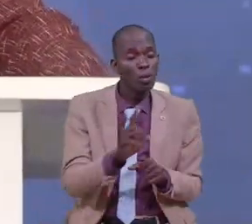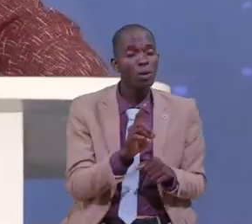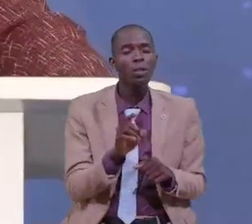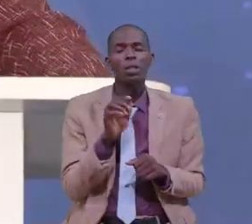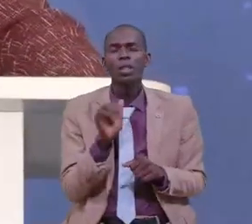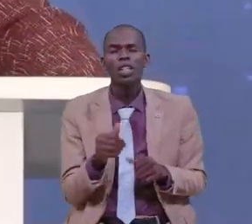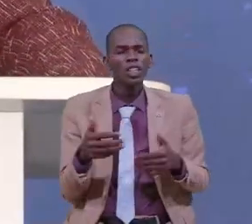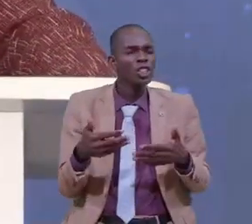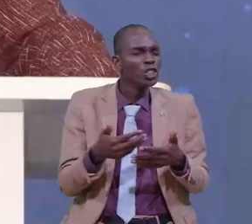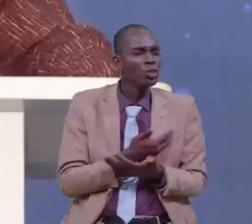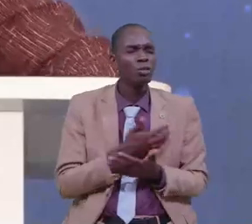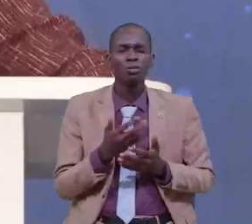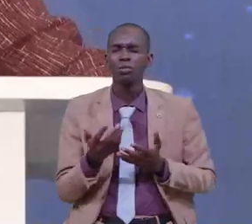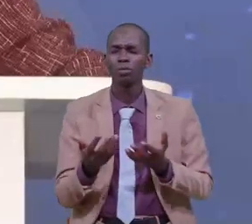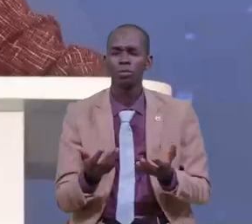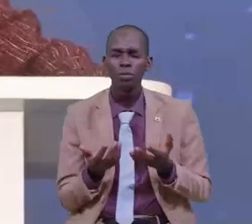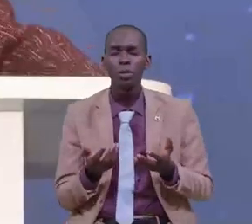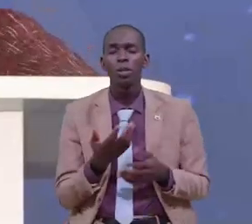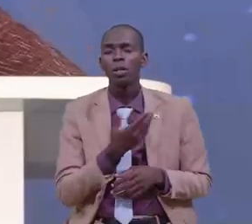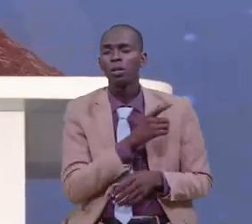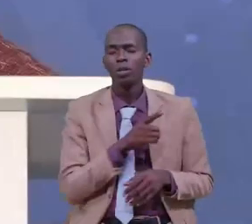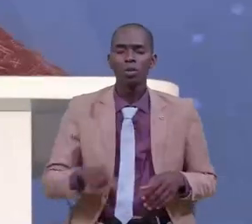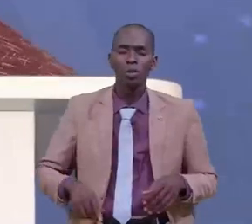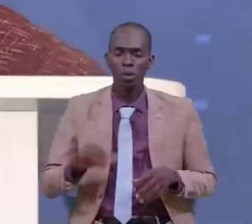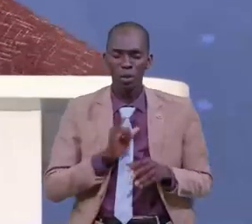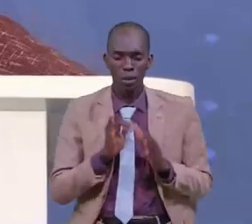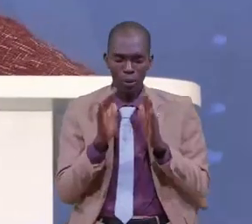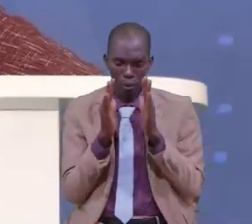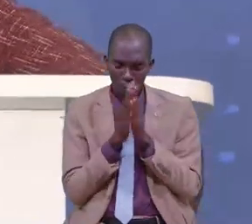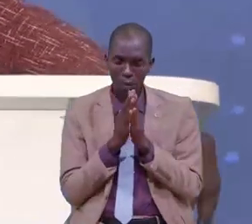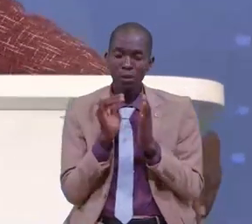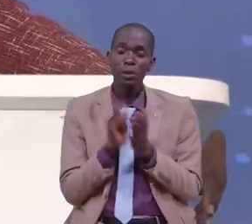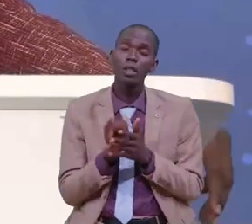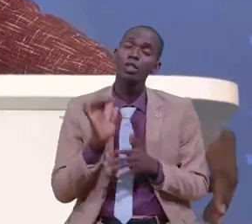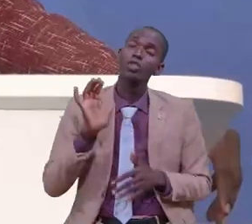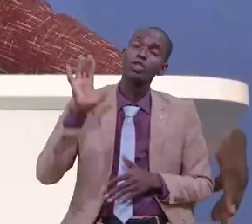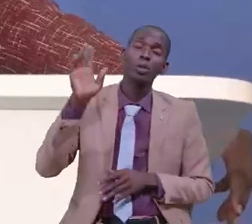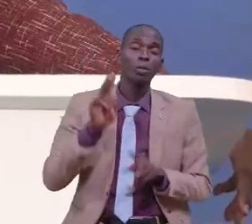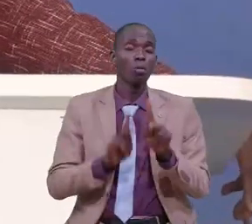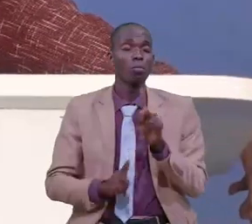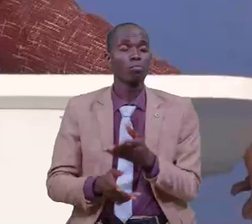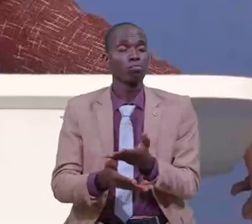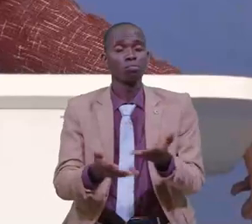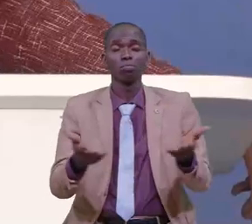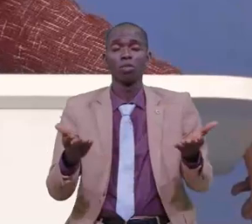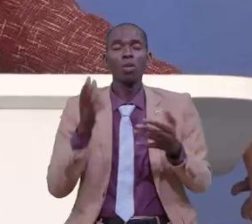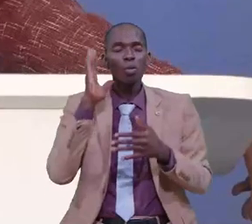pour chacun une nouvelle passion. Seigneur, je prie que ton peuple